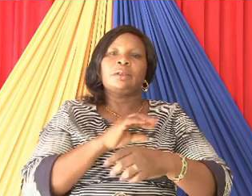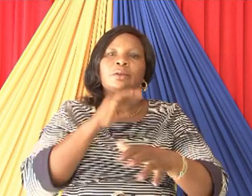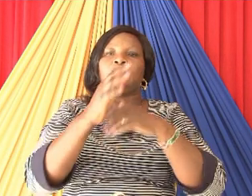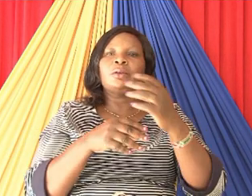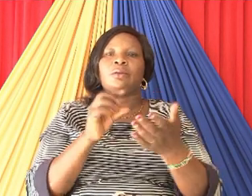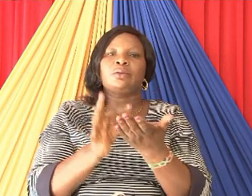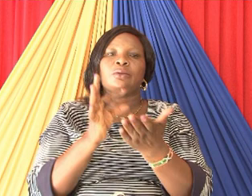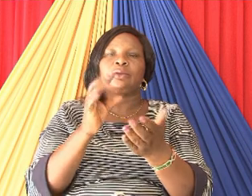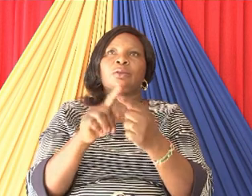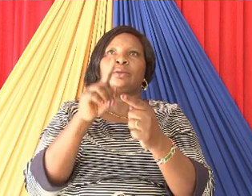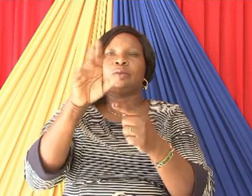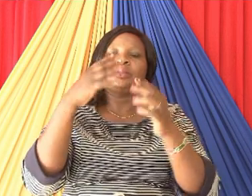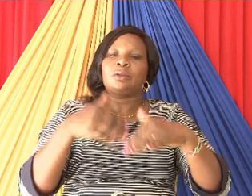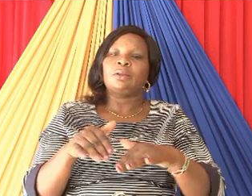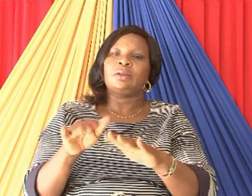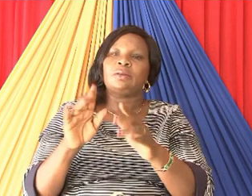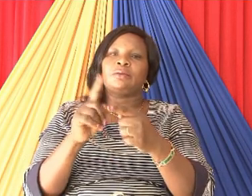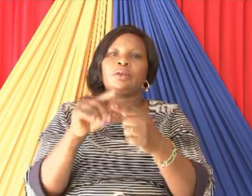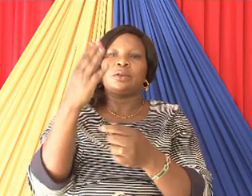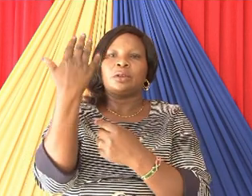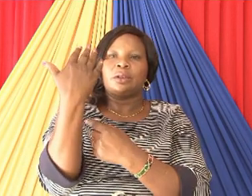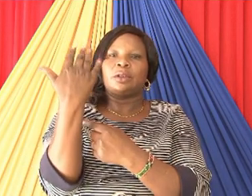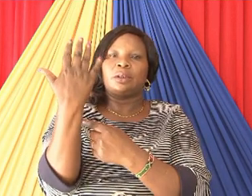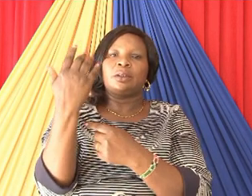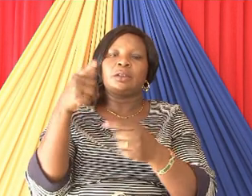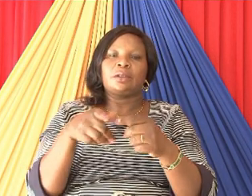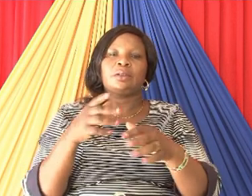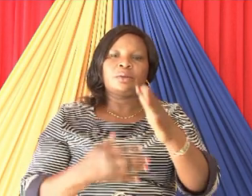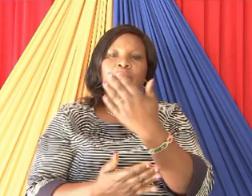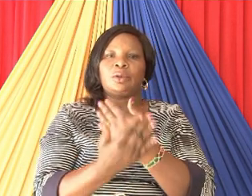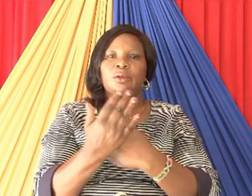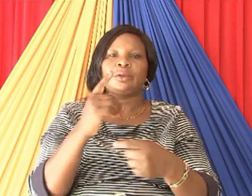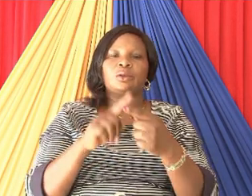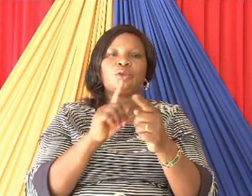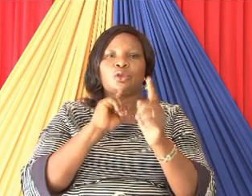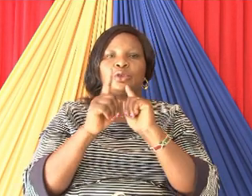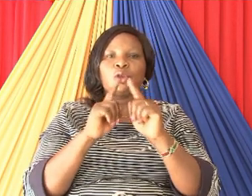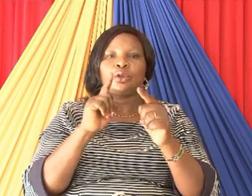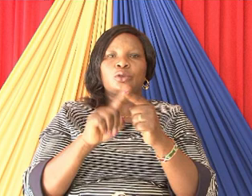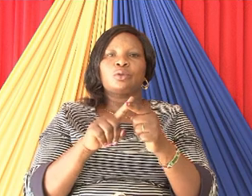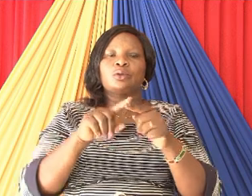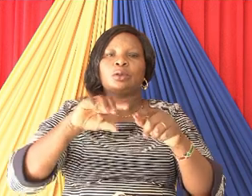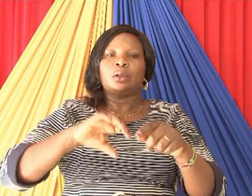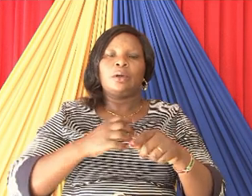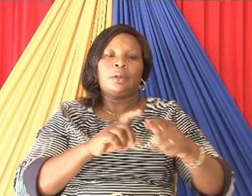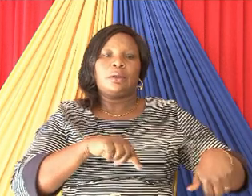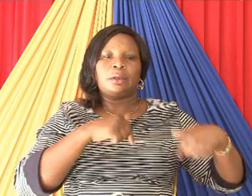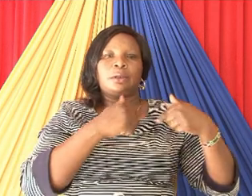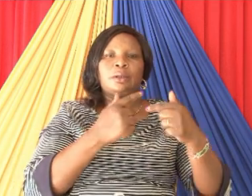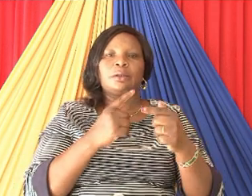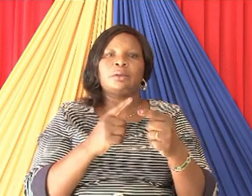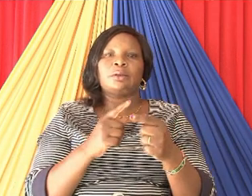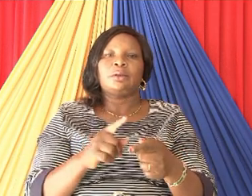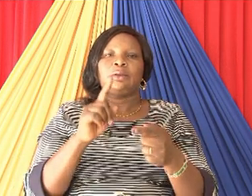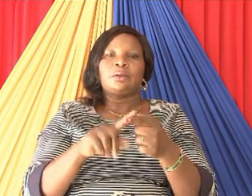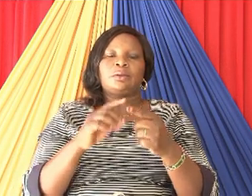Tunasema ni asanti kwa vile ndio umekuwa Mungu mlinzi pamoja nasi. Wajiachilia mikononi mwako Mungu Baba, tukianza ibada yetu ya